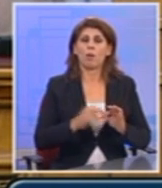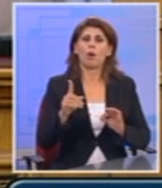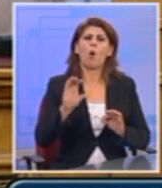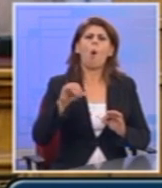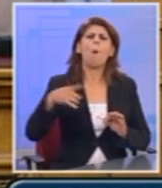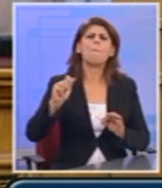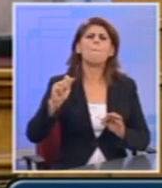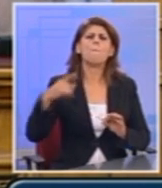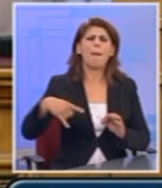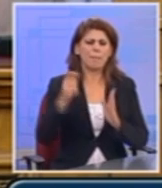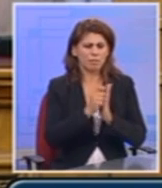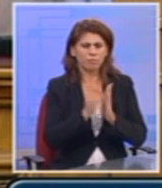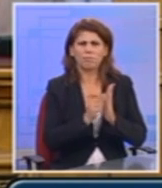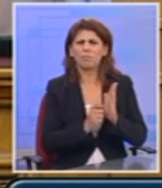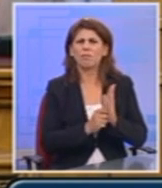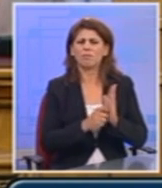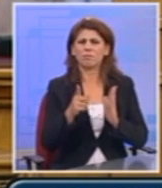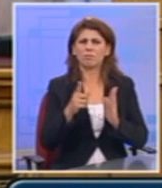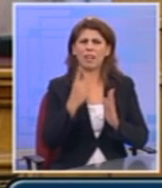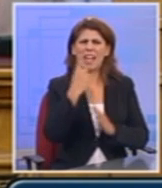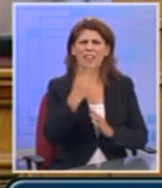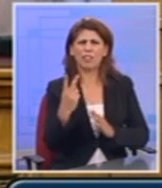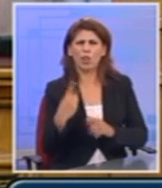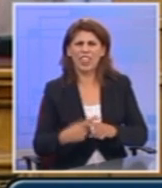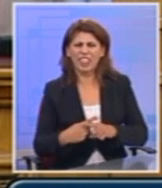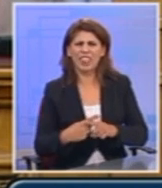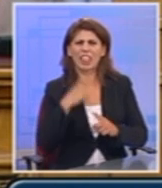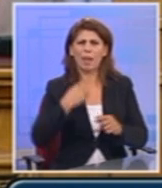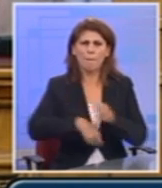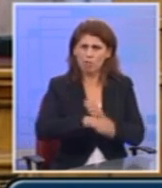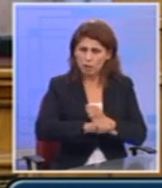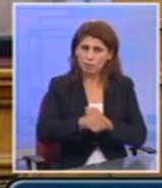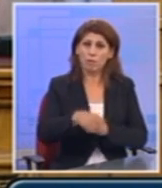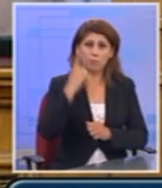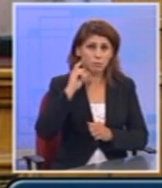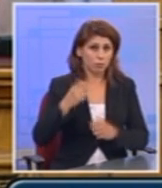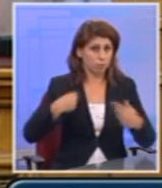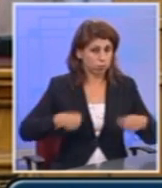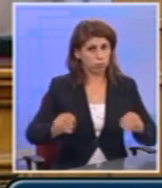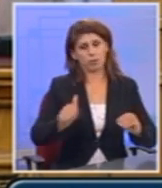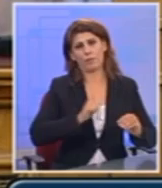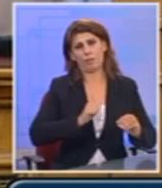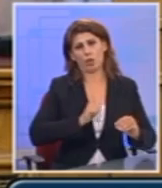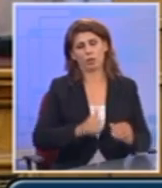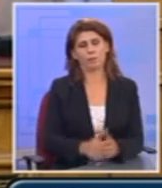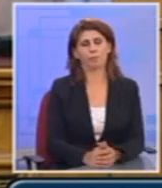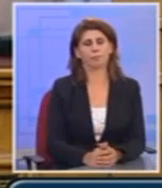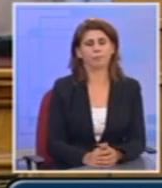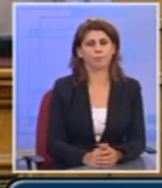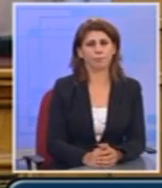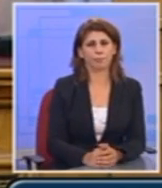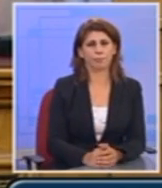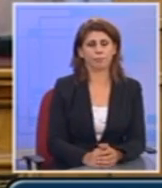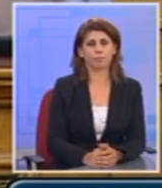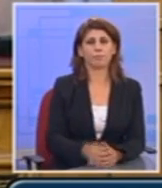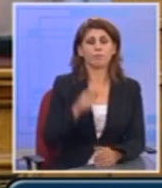ποδοσφαίρου του οπαπ να έχει ήδη όπως ξέρουμε σν οι έλληνες τουλάχιστον πωληθεί σε ιδιώτη από